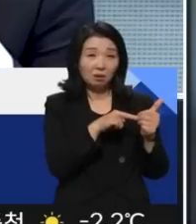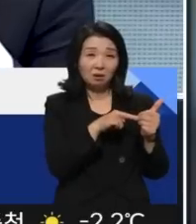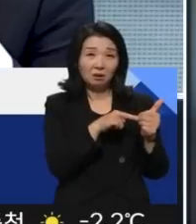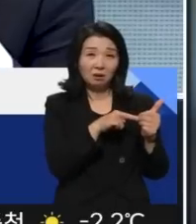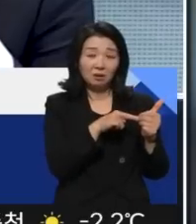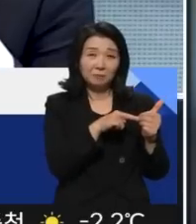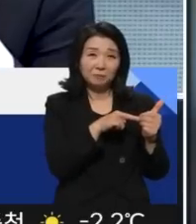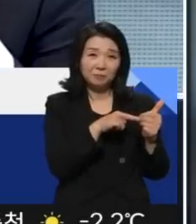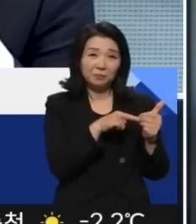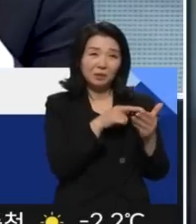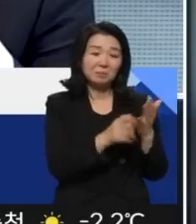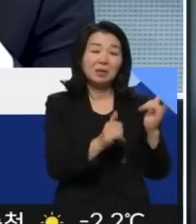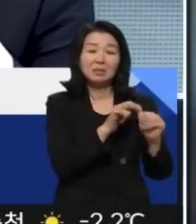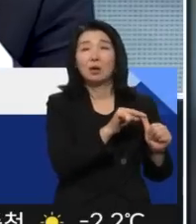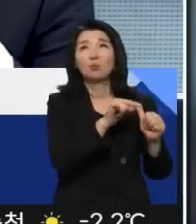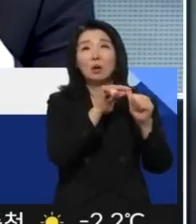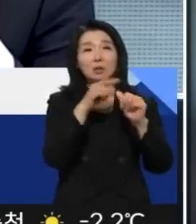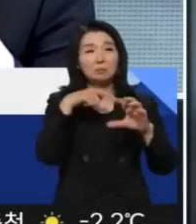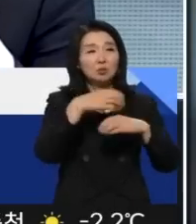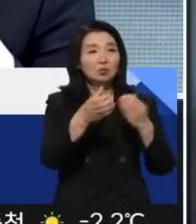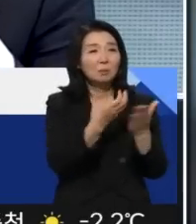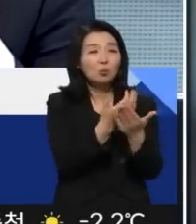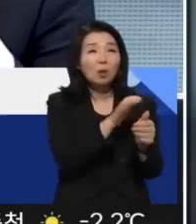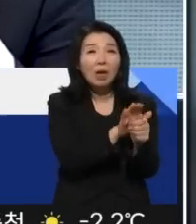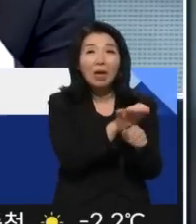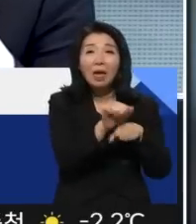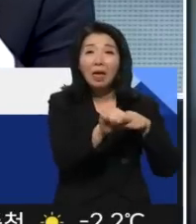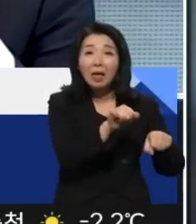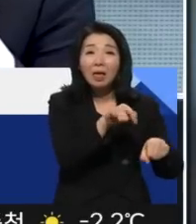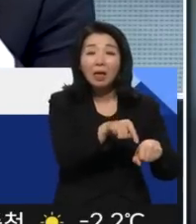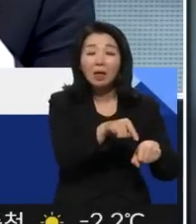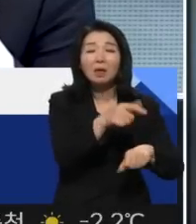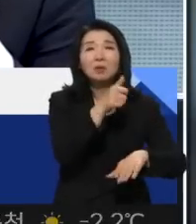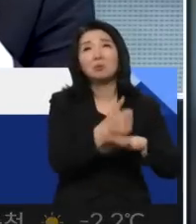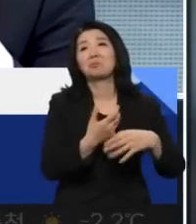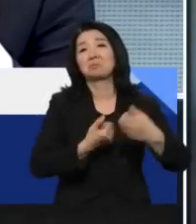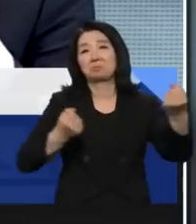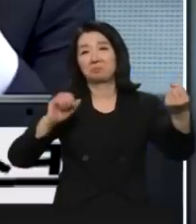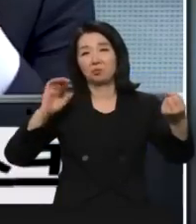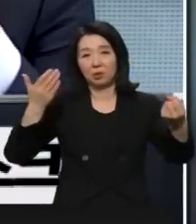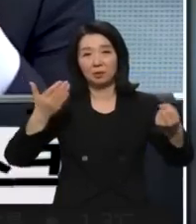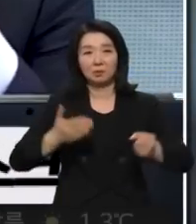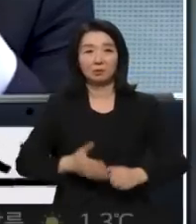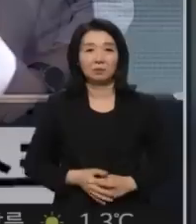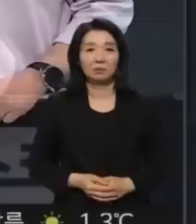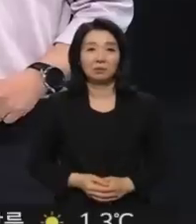구하기에 민주당에 전체적으로 나서면 민주당은 갈라설 수밖에 없을 거다.